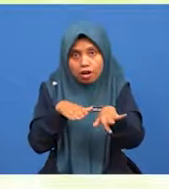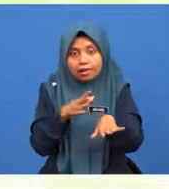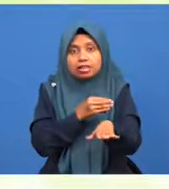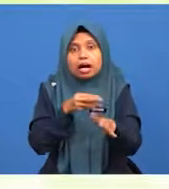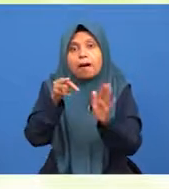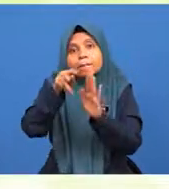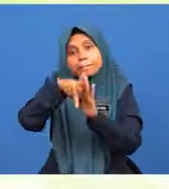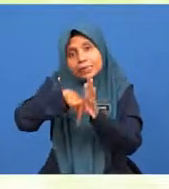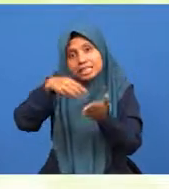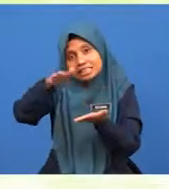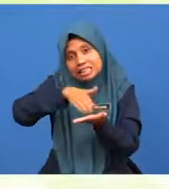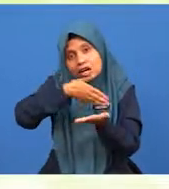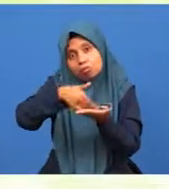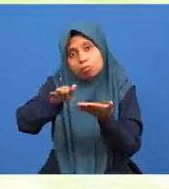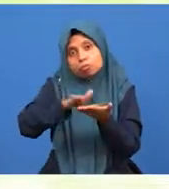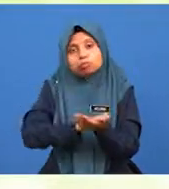penyapu.